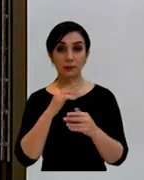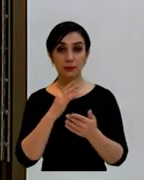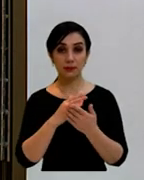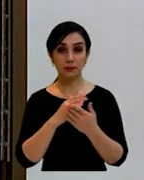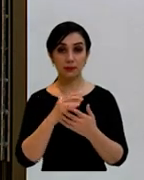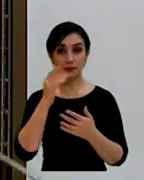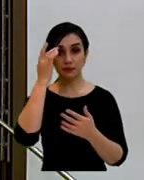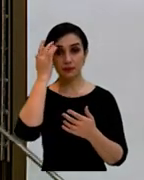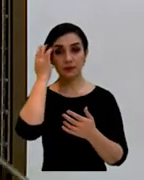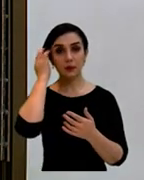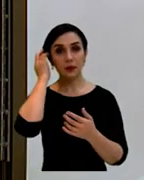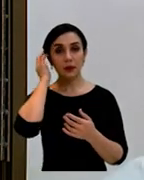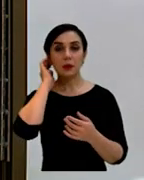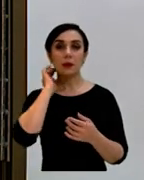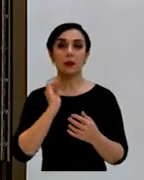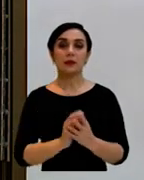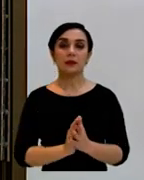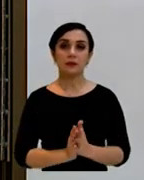boryapmiz.